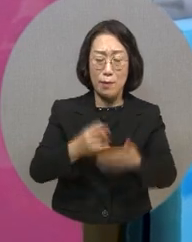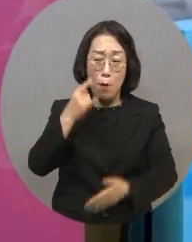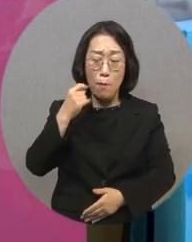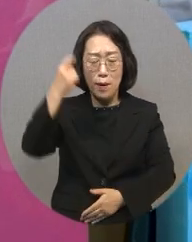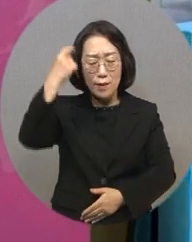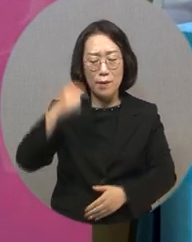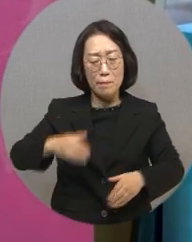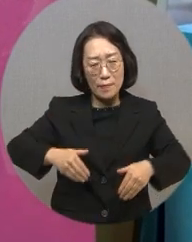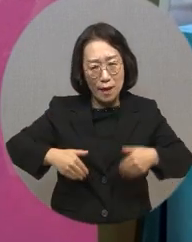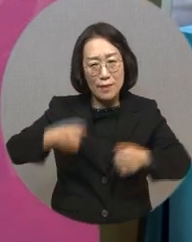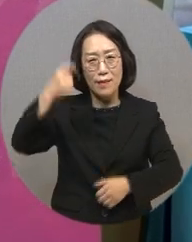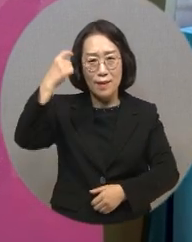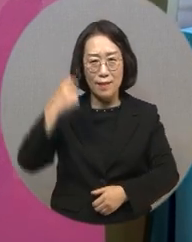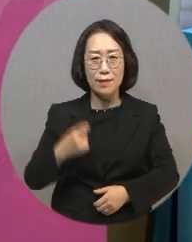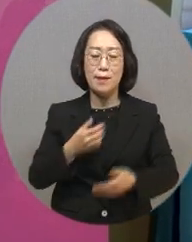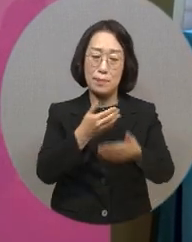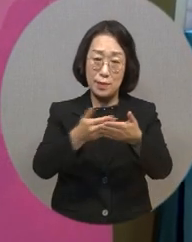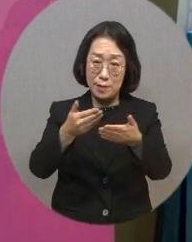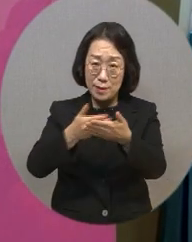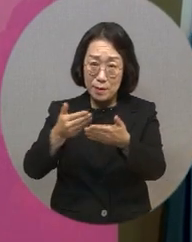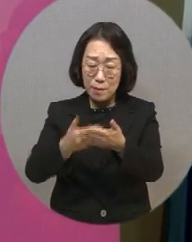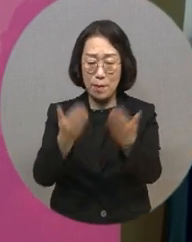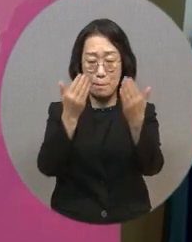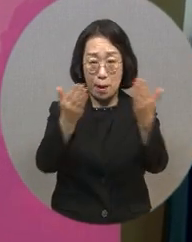있는 작품들로 구성되어 있습니다.